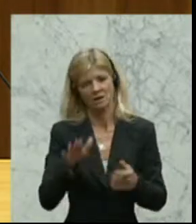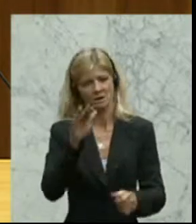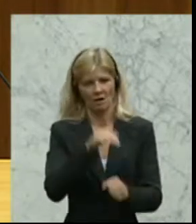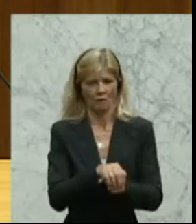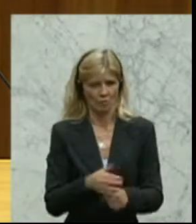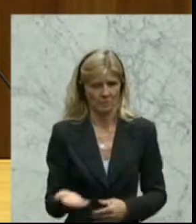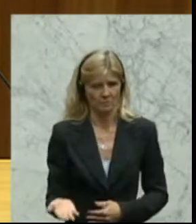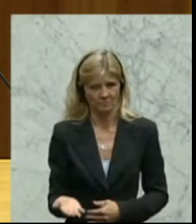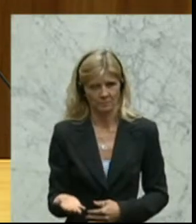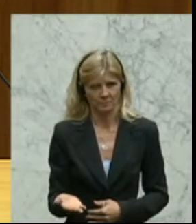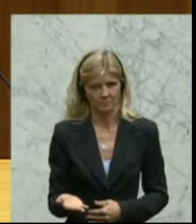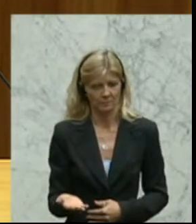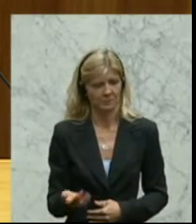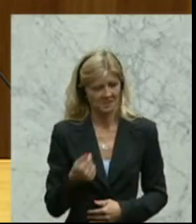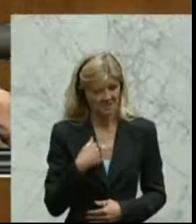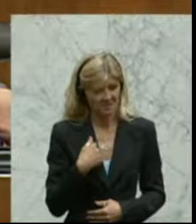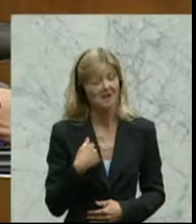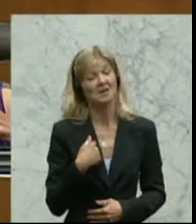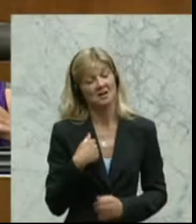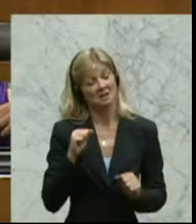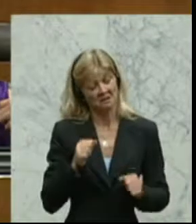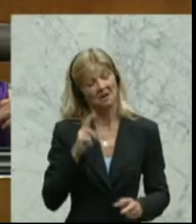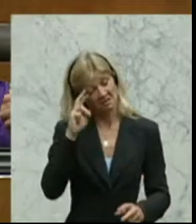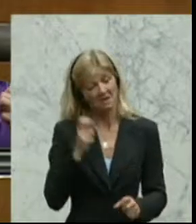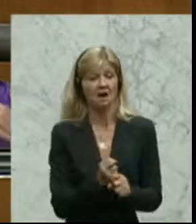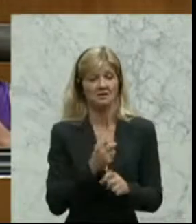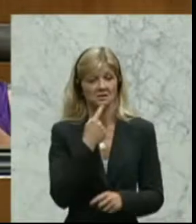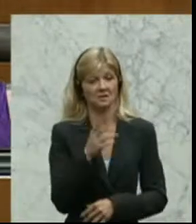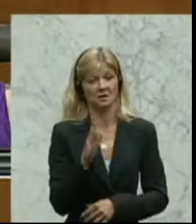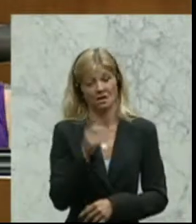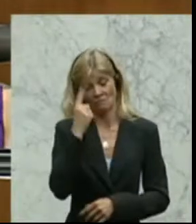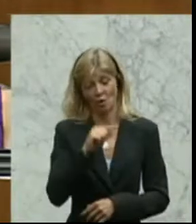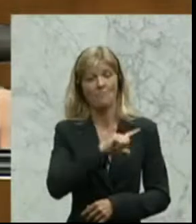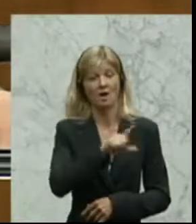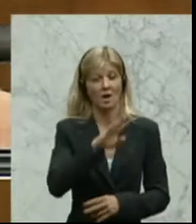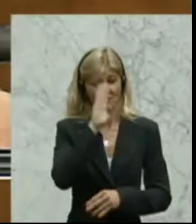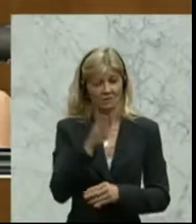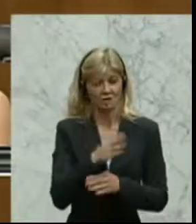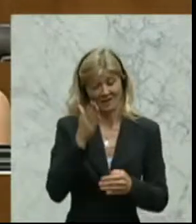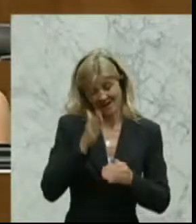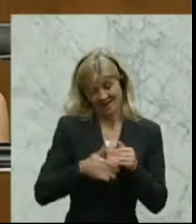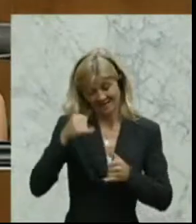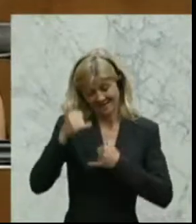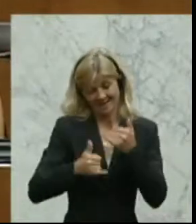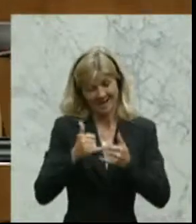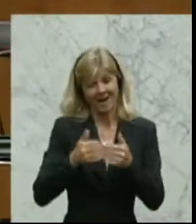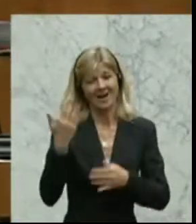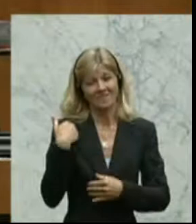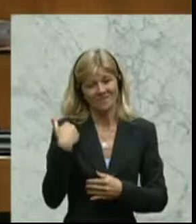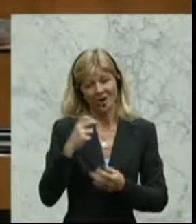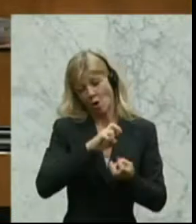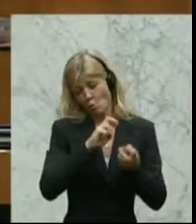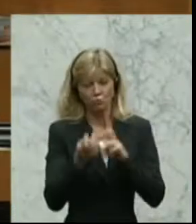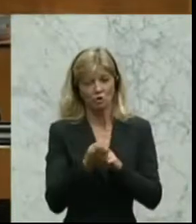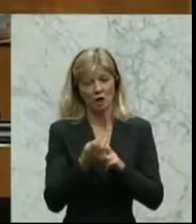denn wir in der Landwirtschaft sind in den letzten Jahren durch die Umstellung in der europäischen Agrarpolitik massiv gezwungen,